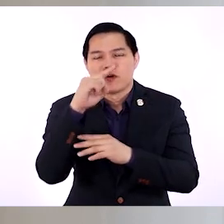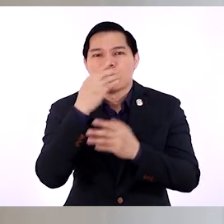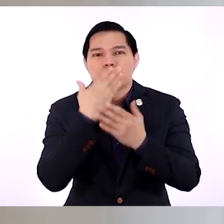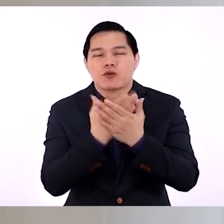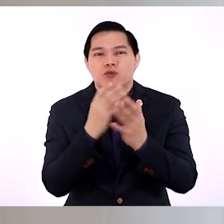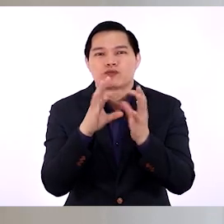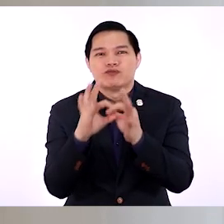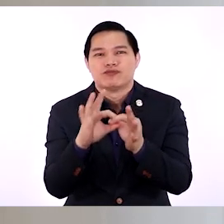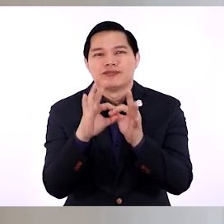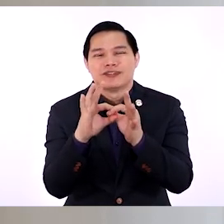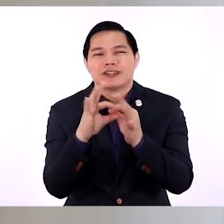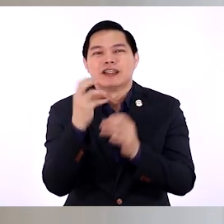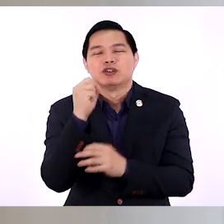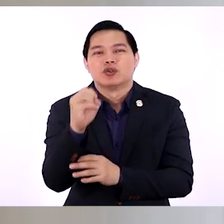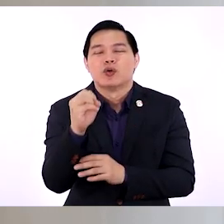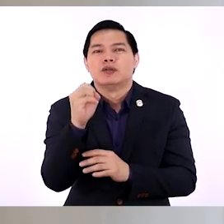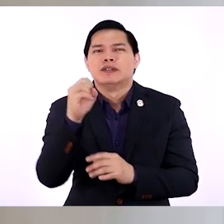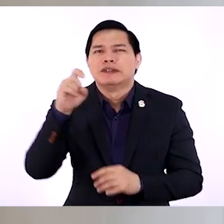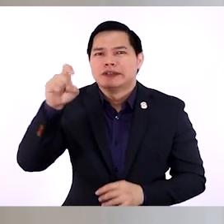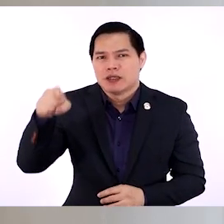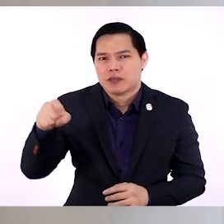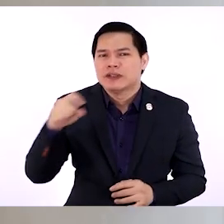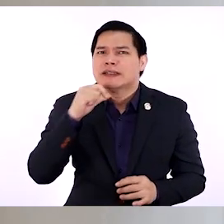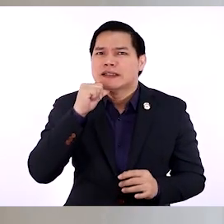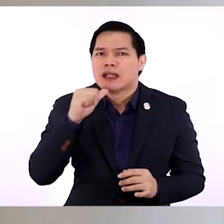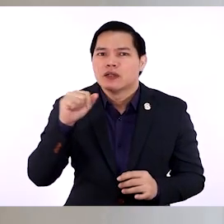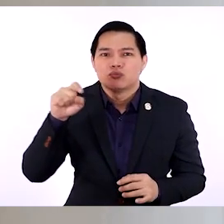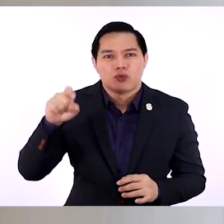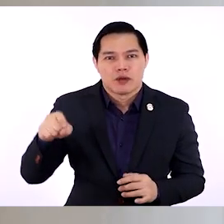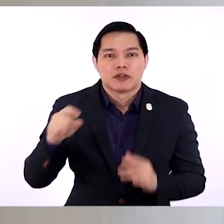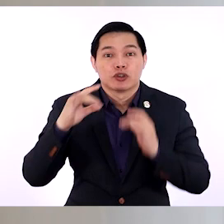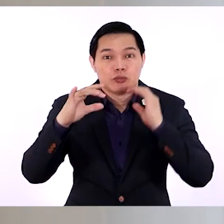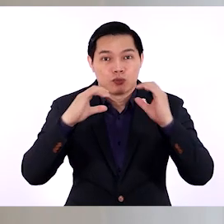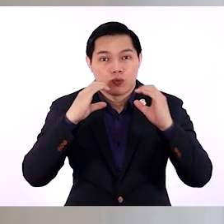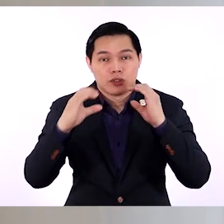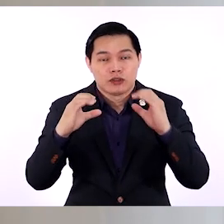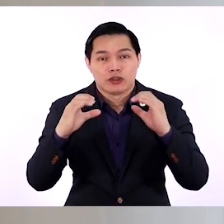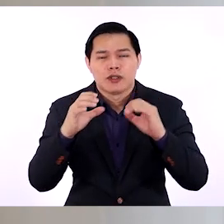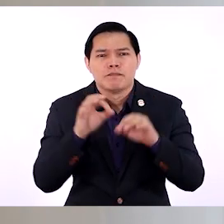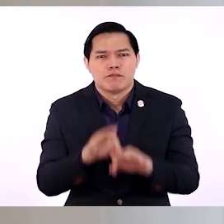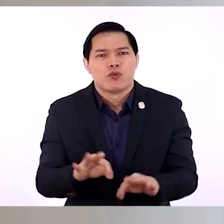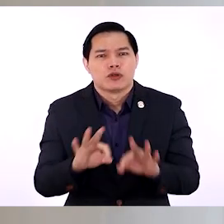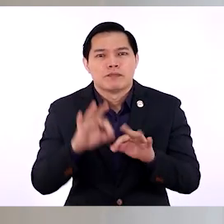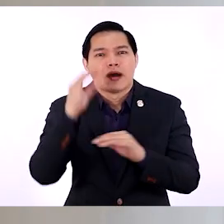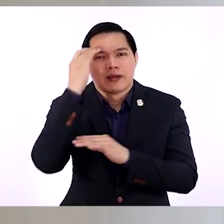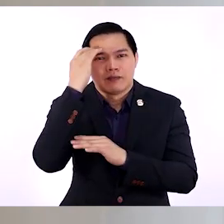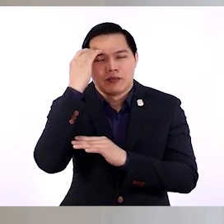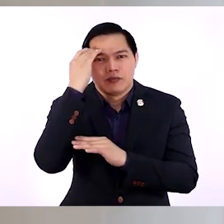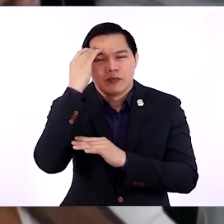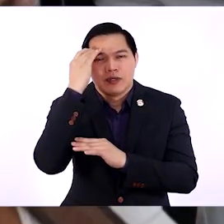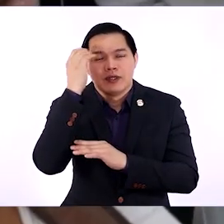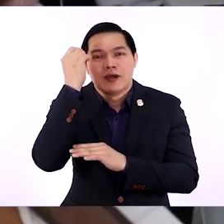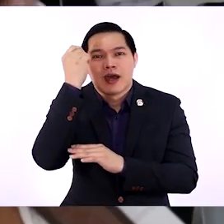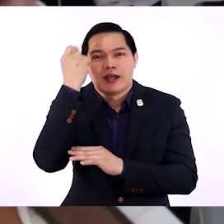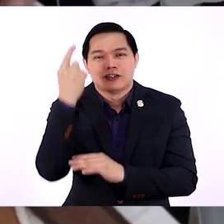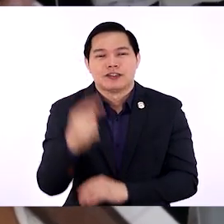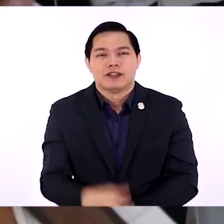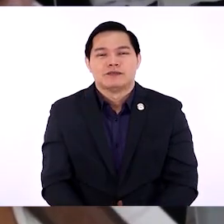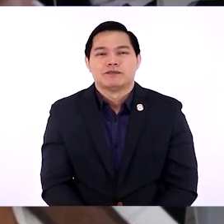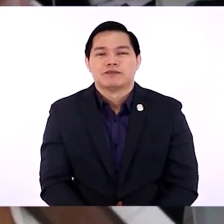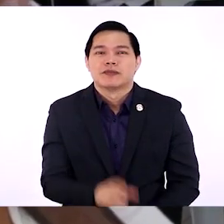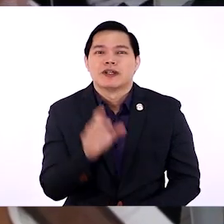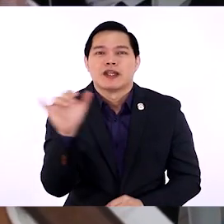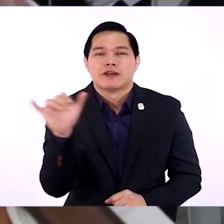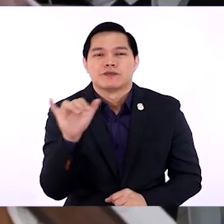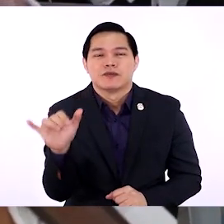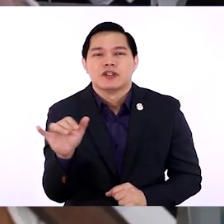relasyon. Kaya ang mga dapat at hindi dapat sa pakikipagkomunikasyon ay mahalagang malaman at maintindihan. Tulad